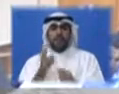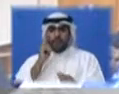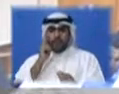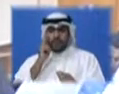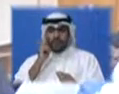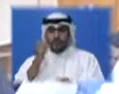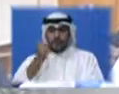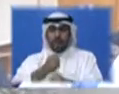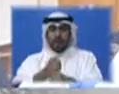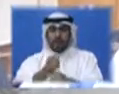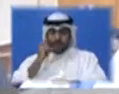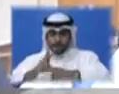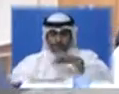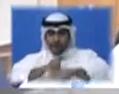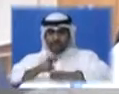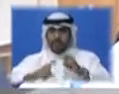إعداد وعمل البحوث